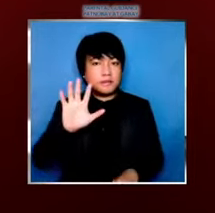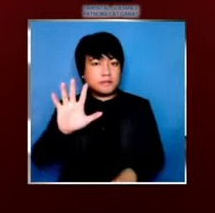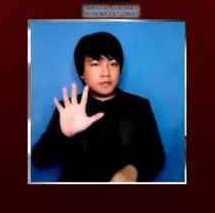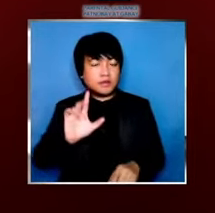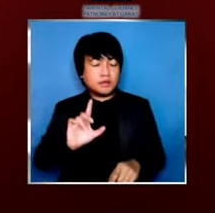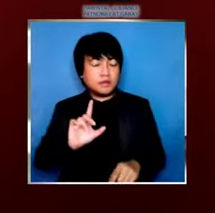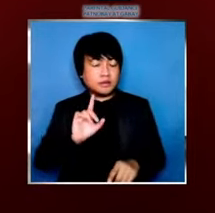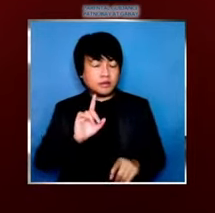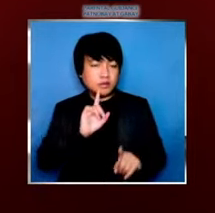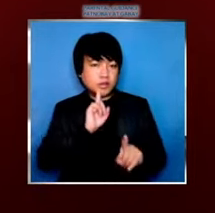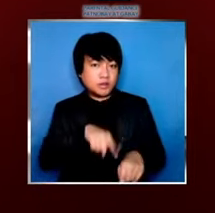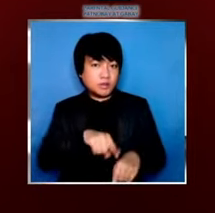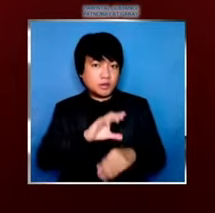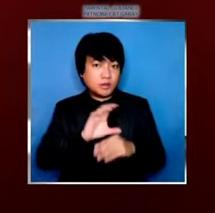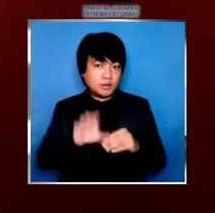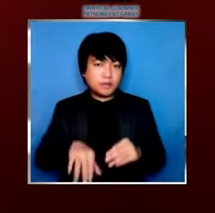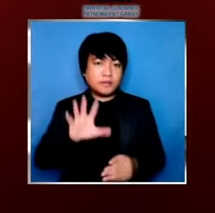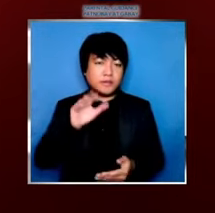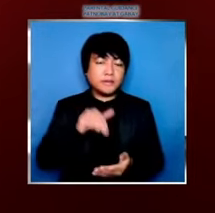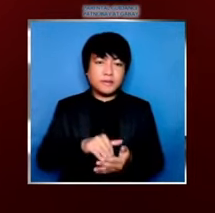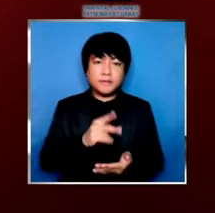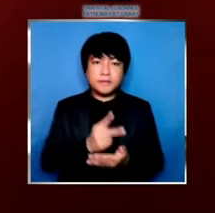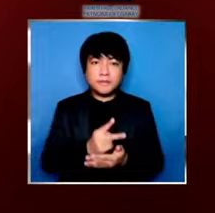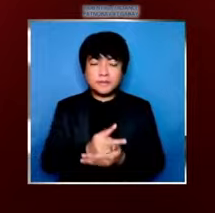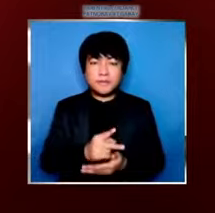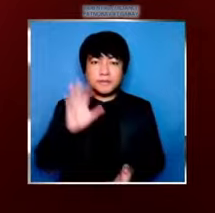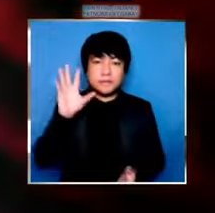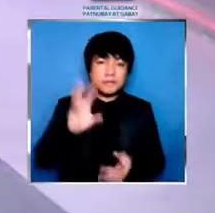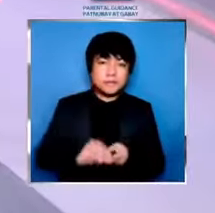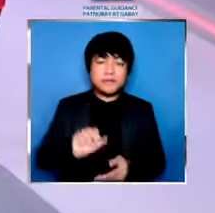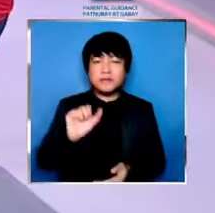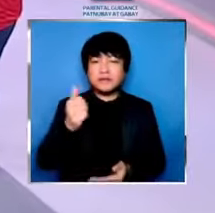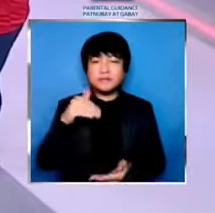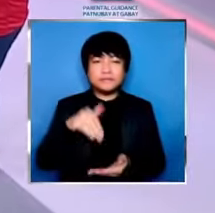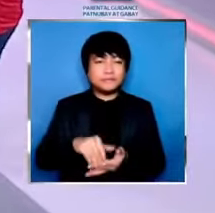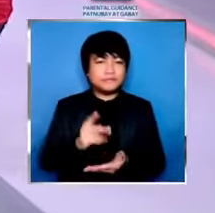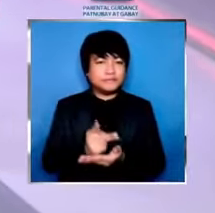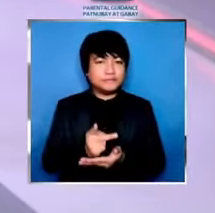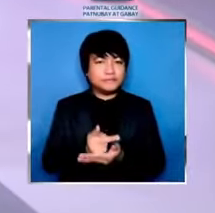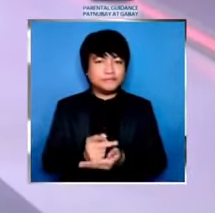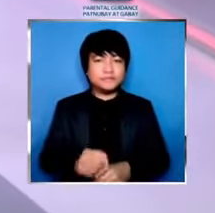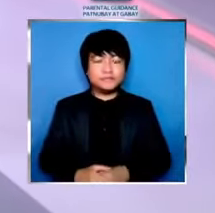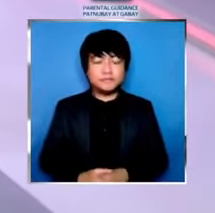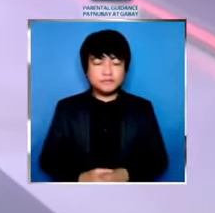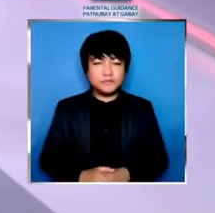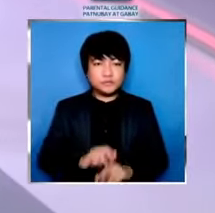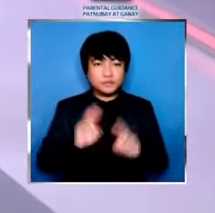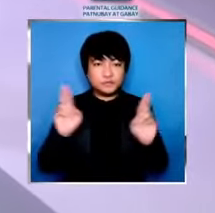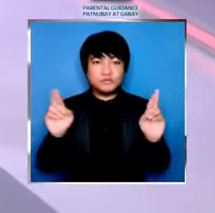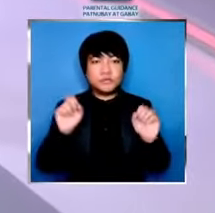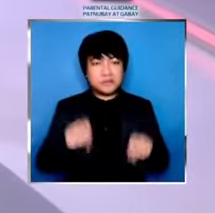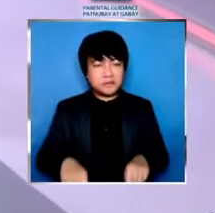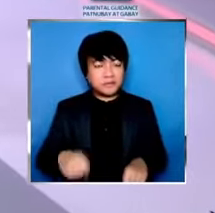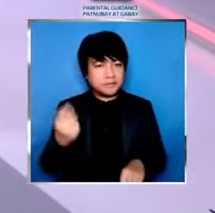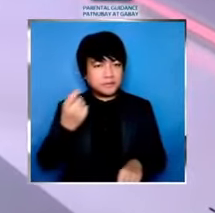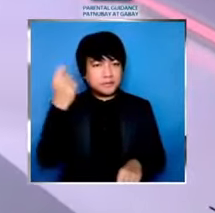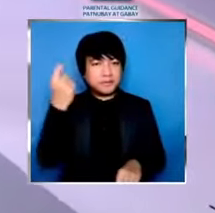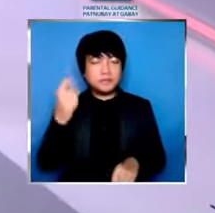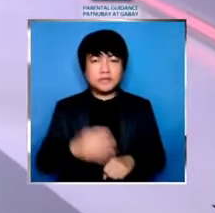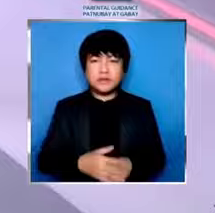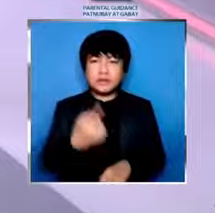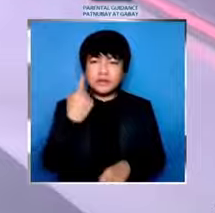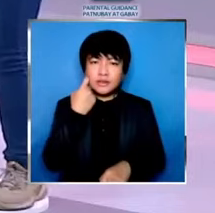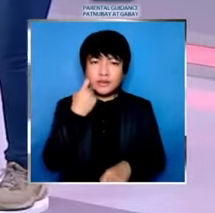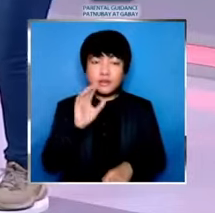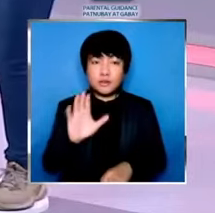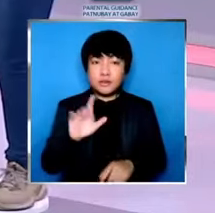ng 5,000 pesos for a total of 10,000 pesos. Yan po ang pwede niyong mapanalunan. Kanina kasama ang inyong team captain